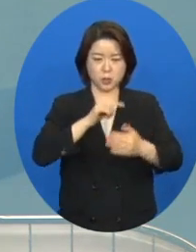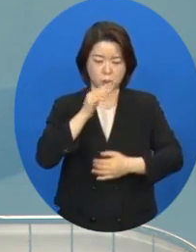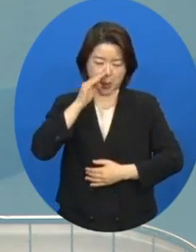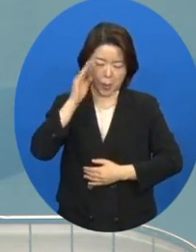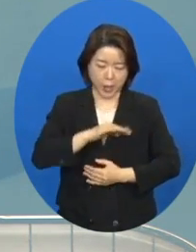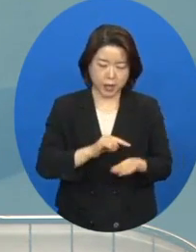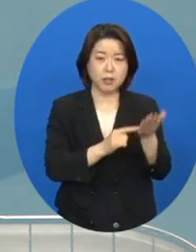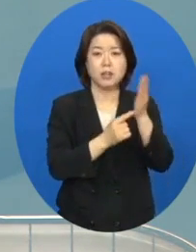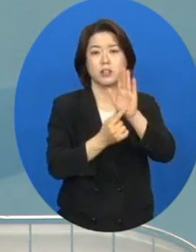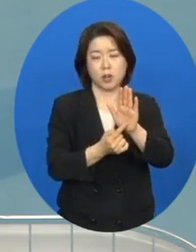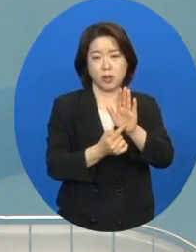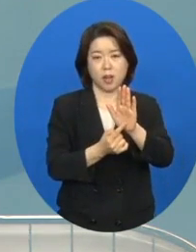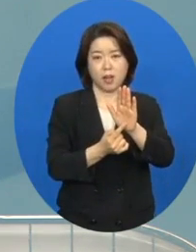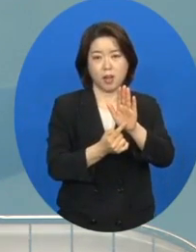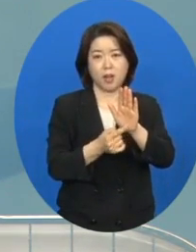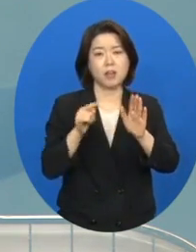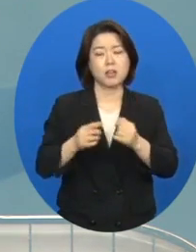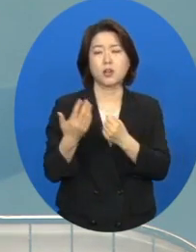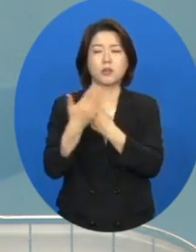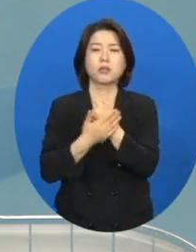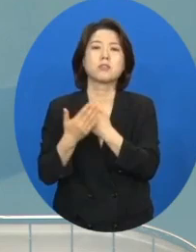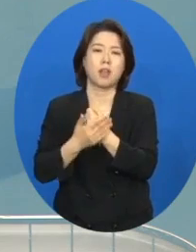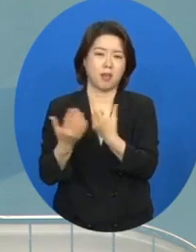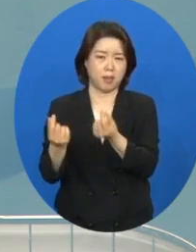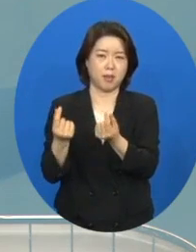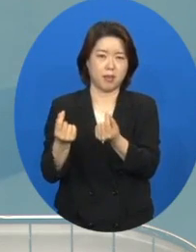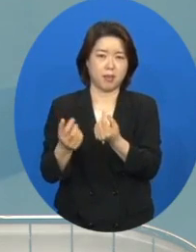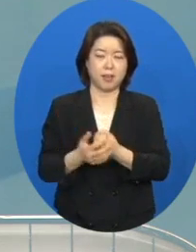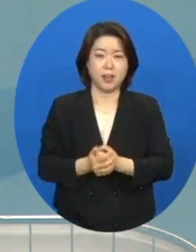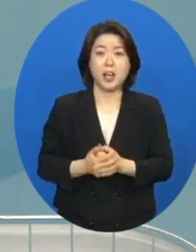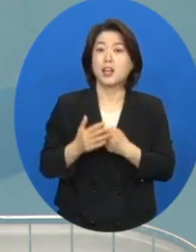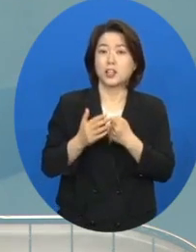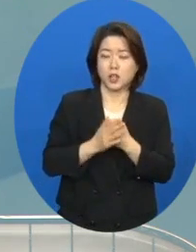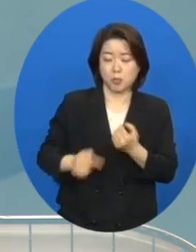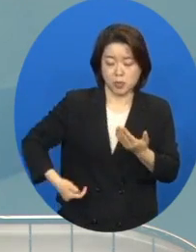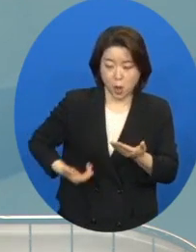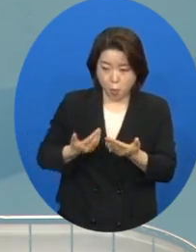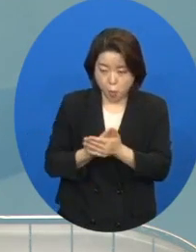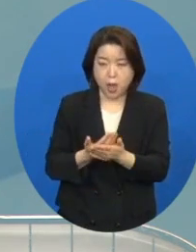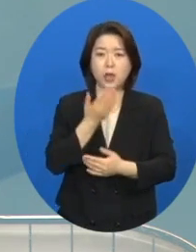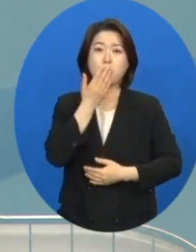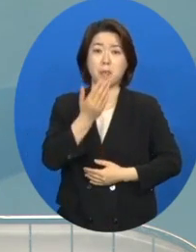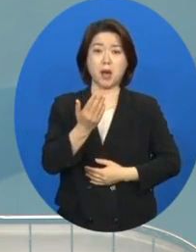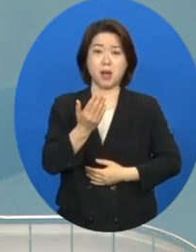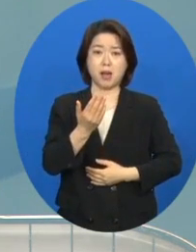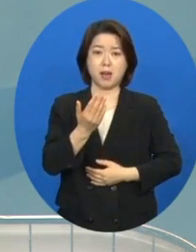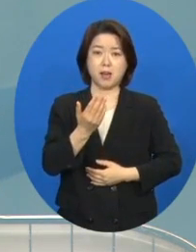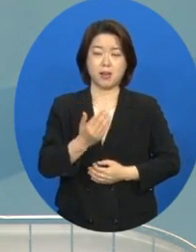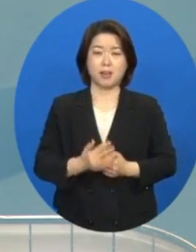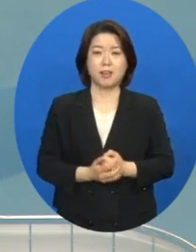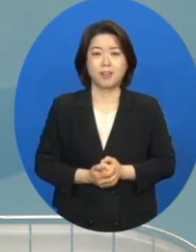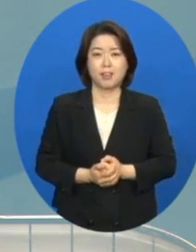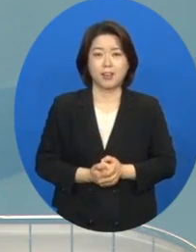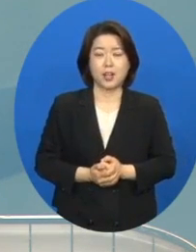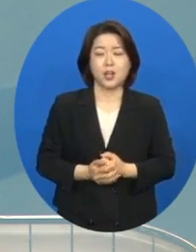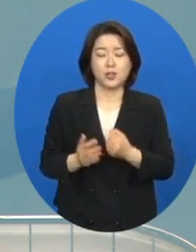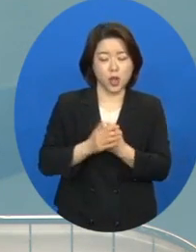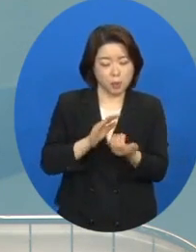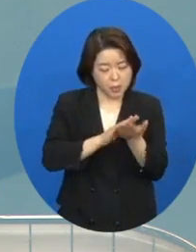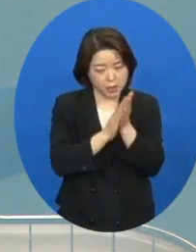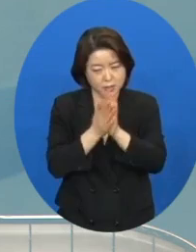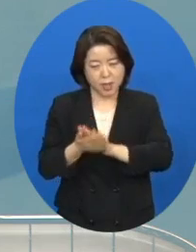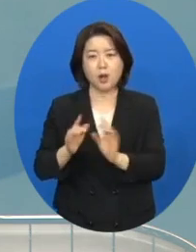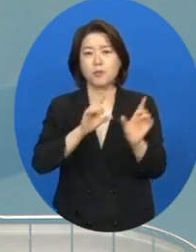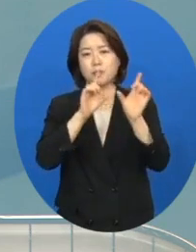것이 드러나는 것은 은혜예요. 그러니까 회개할 수 있는 거예요. 그래서 삶이 바뀌게